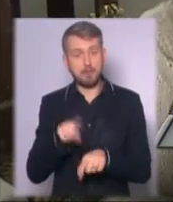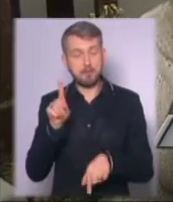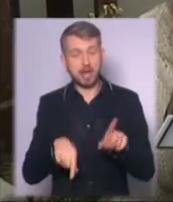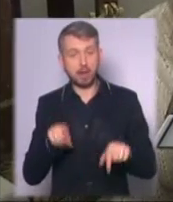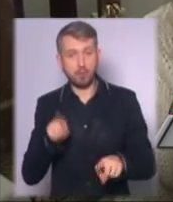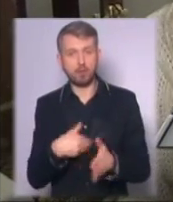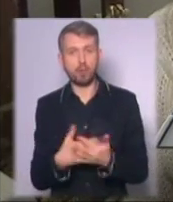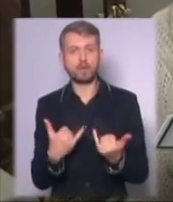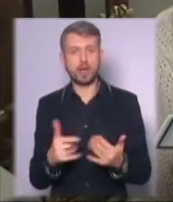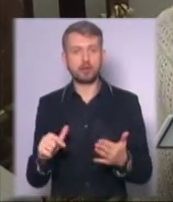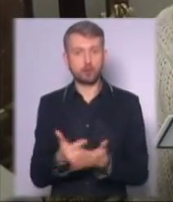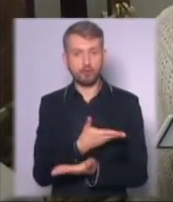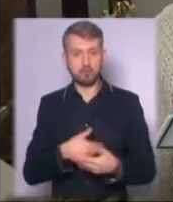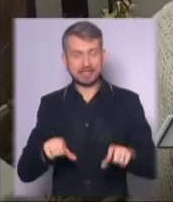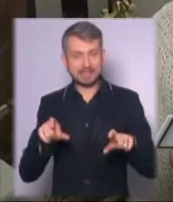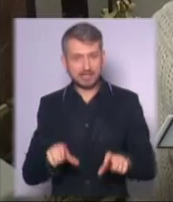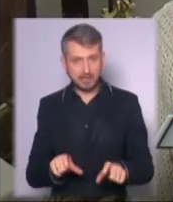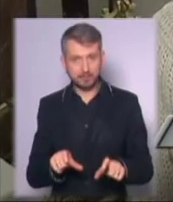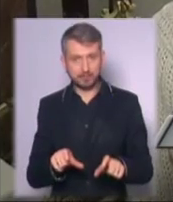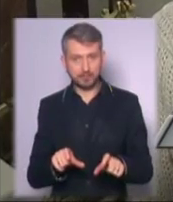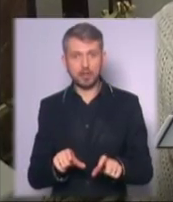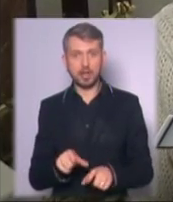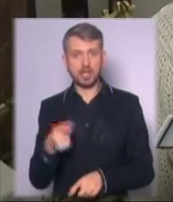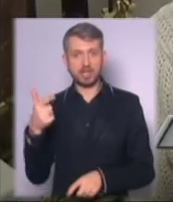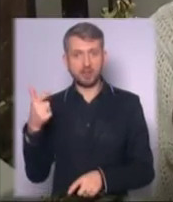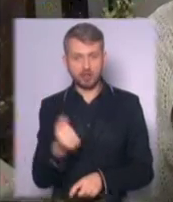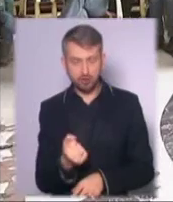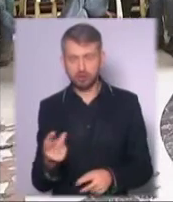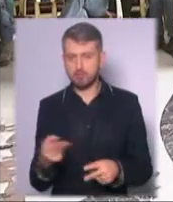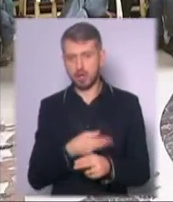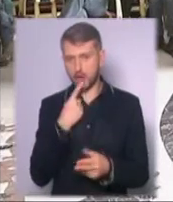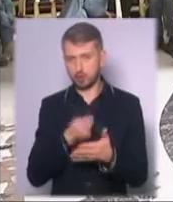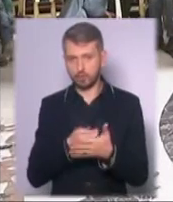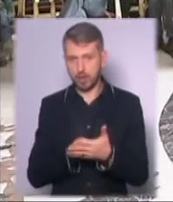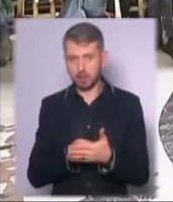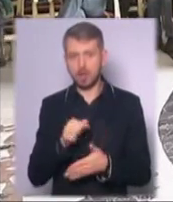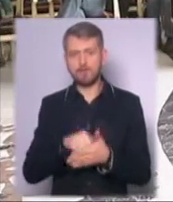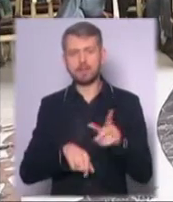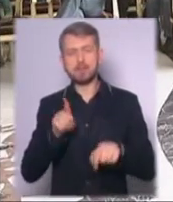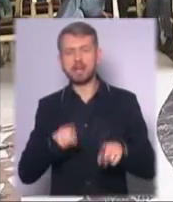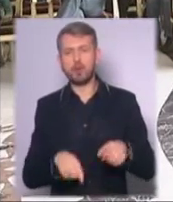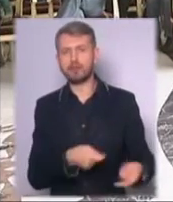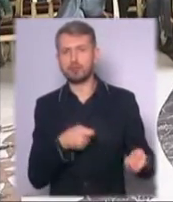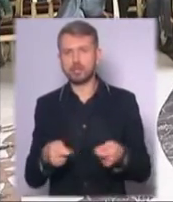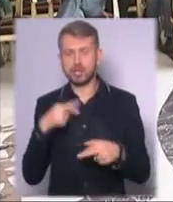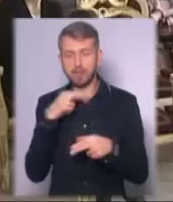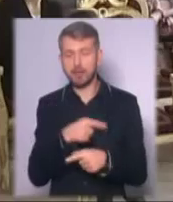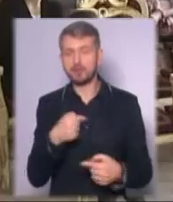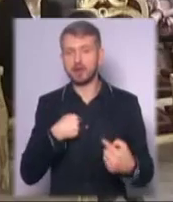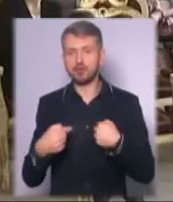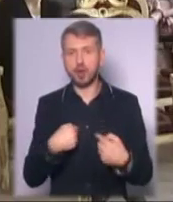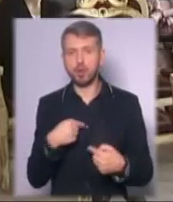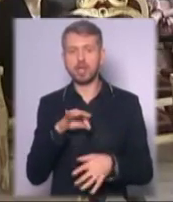Ось зараз знову ми вже сидимо 2 тижні без харчування. Від перебою з постачанням ліків страждають і хворі на